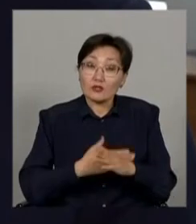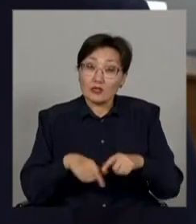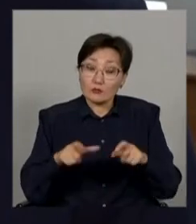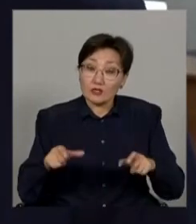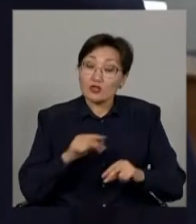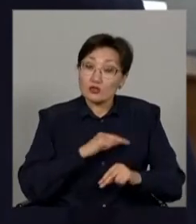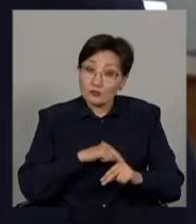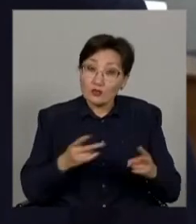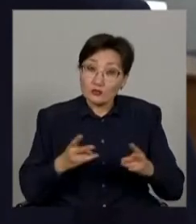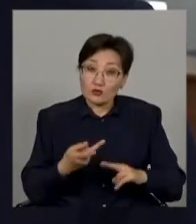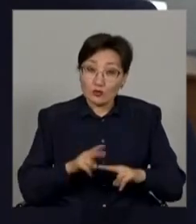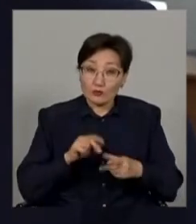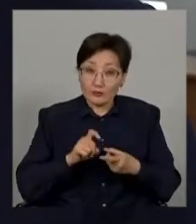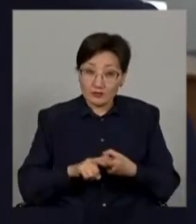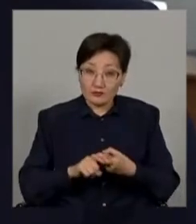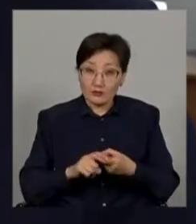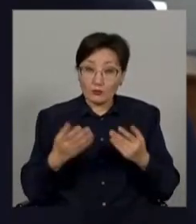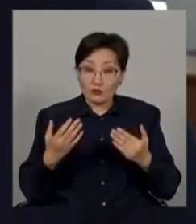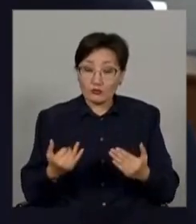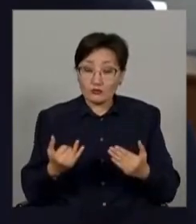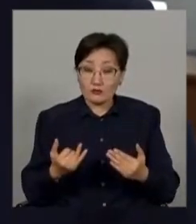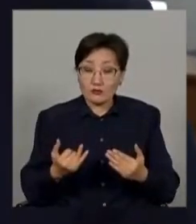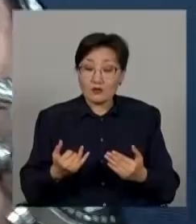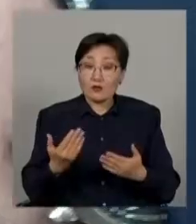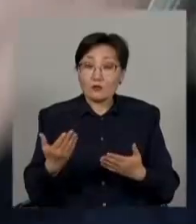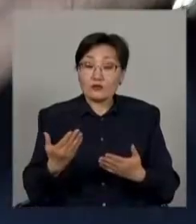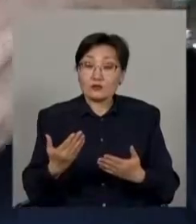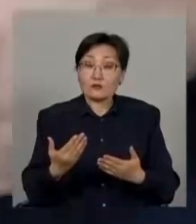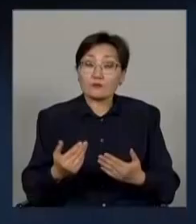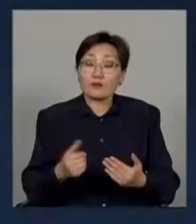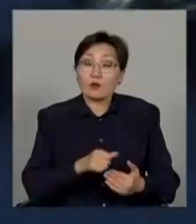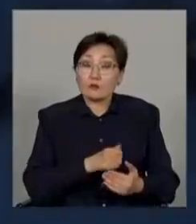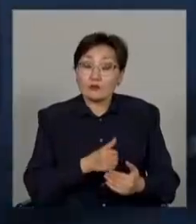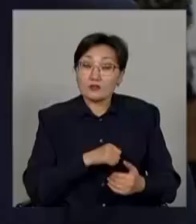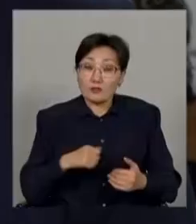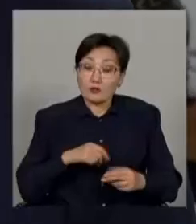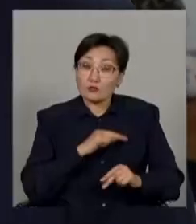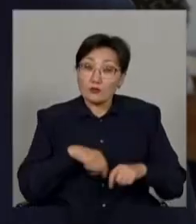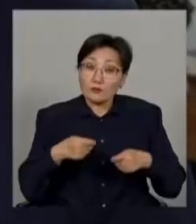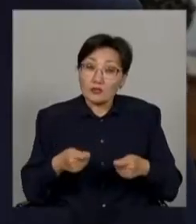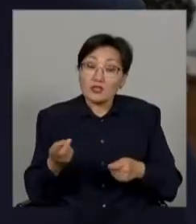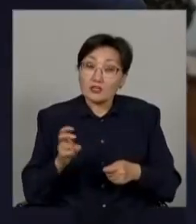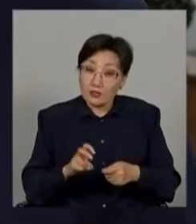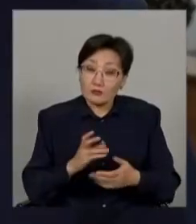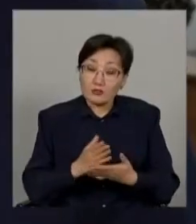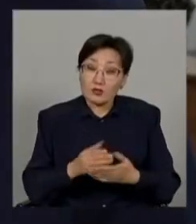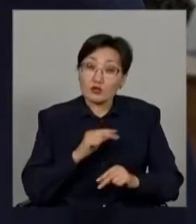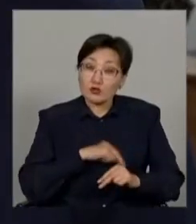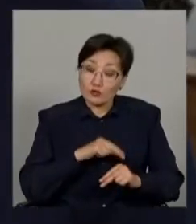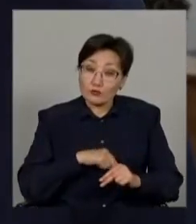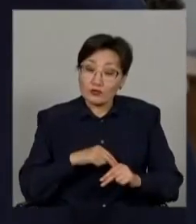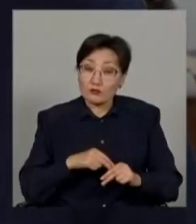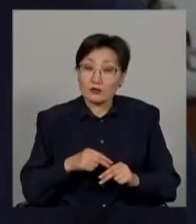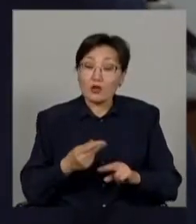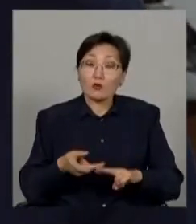азаматтар жұмыс жасау керек. Соған байланысты бүгін өздері ынта-ниеттерін білдіріп жұмыс берушілер келіп жатыр. Жұмыс түрлеріне келер